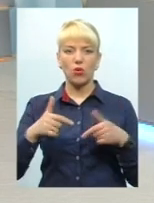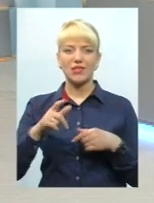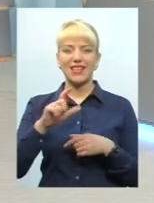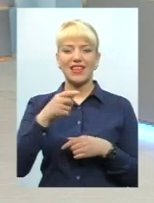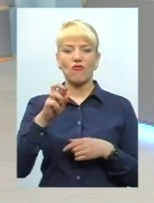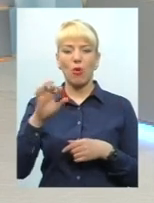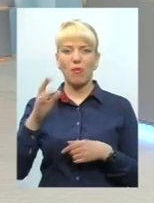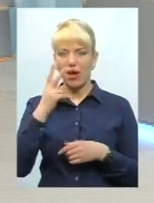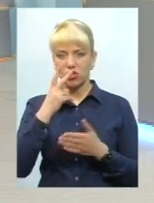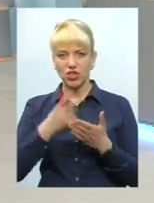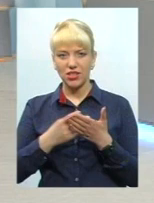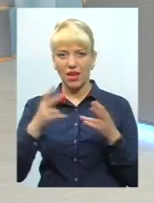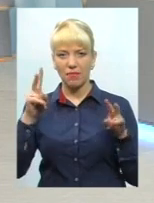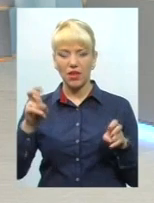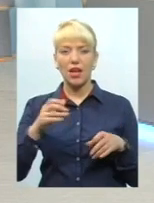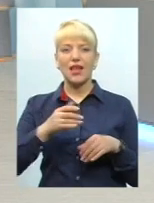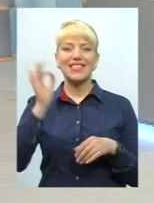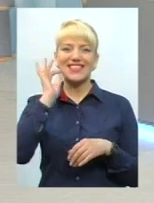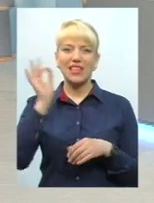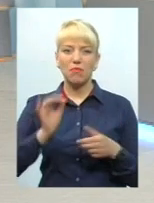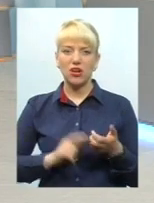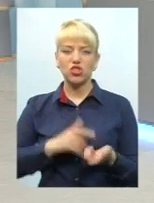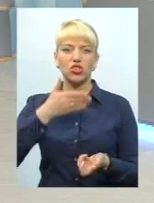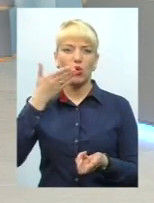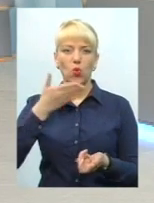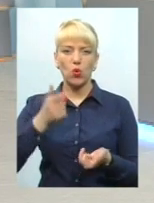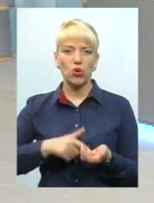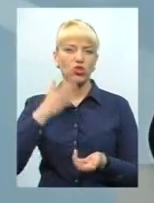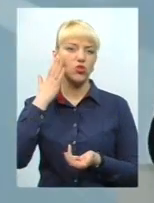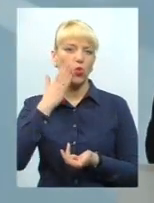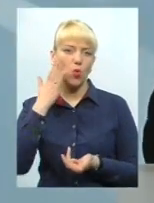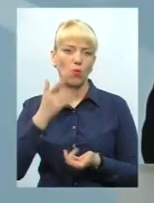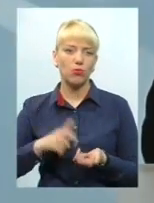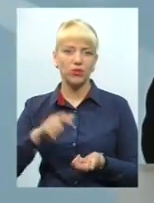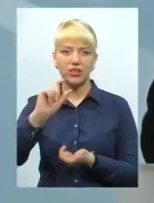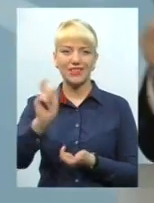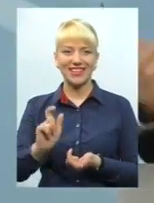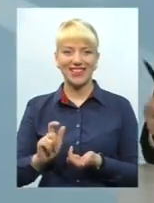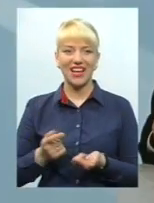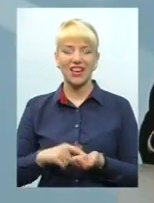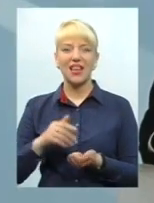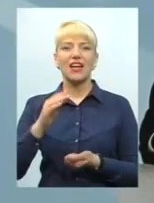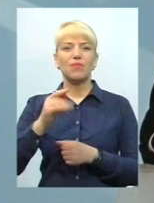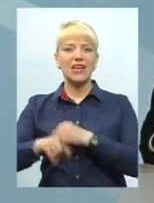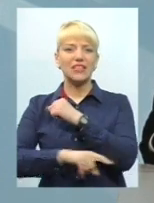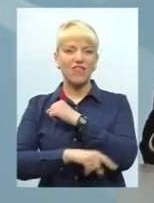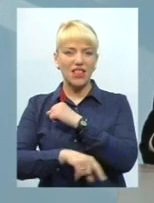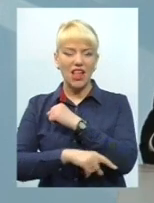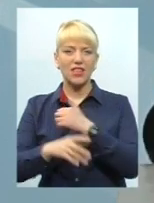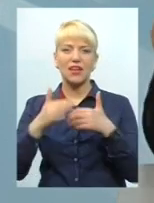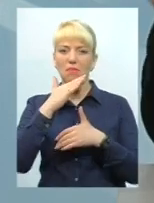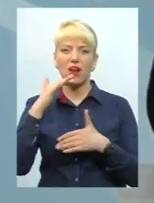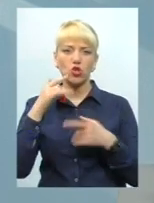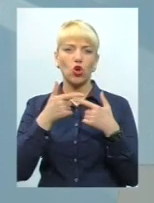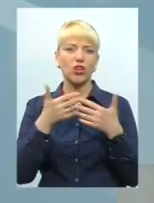Із Німеччини, із Угорщини, із Румунії, із Італії, із Фінляндії, значить, із багатьох